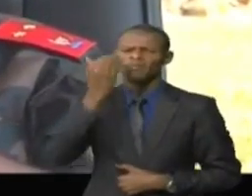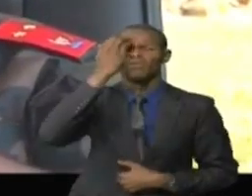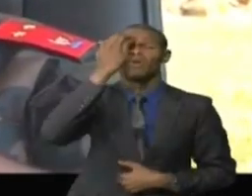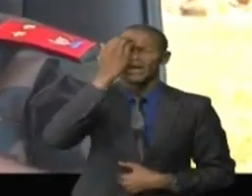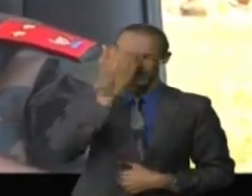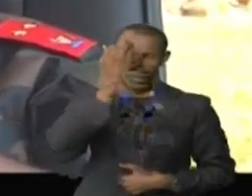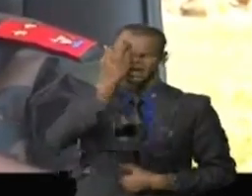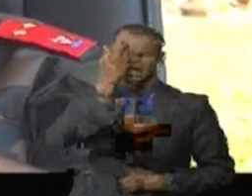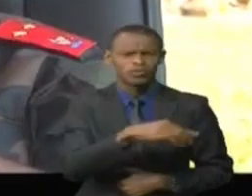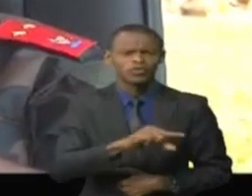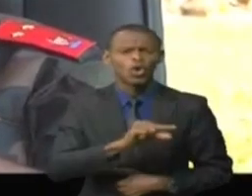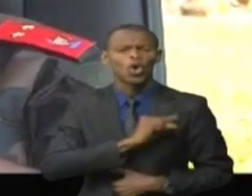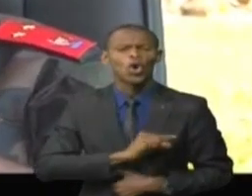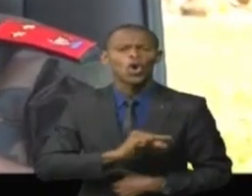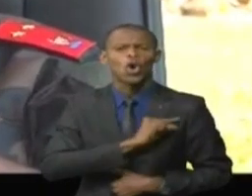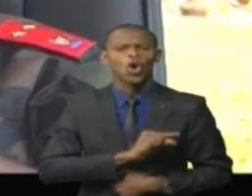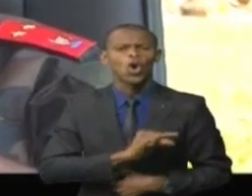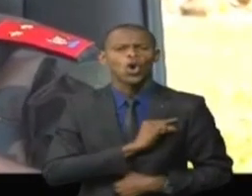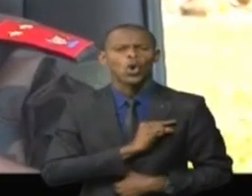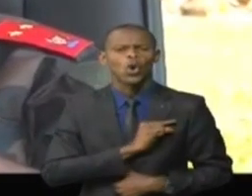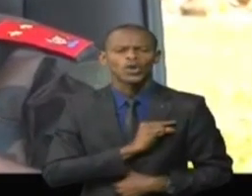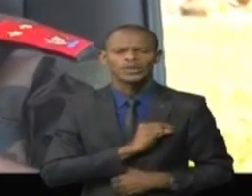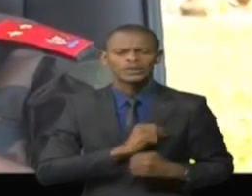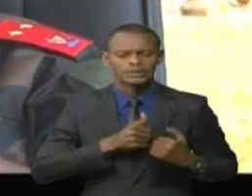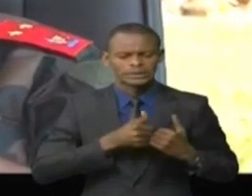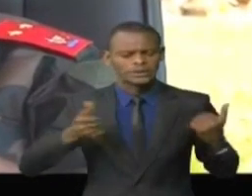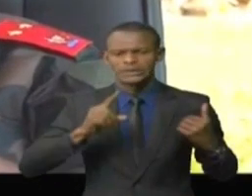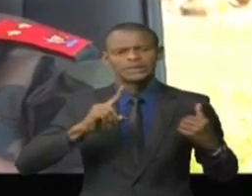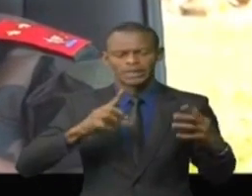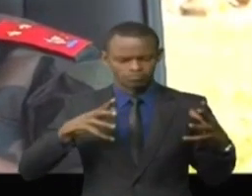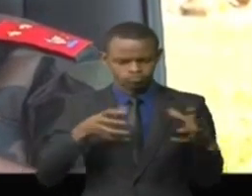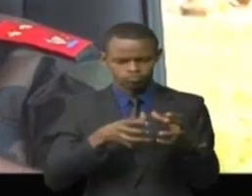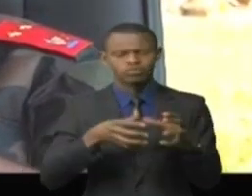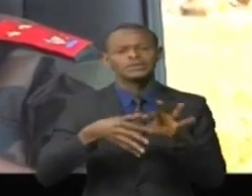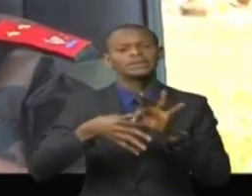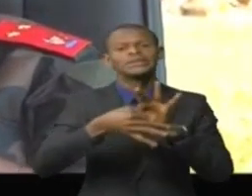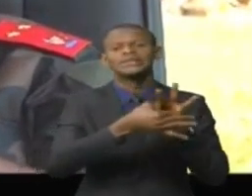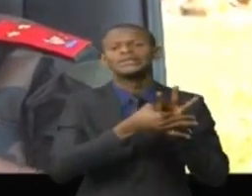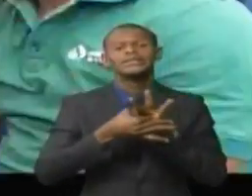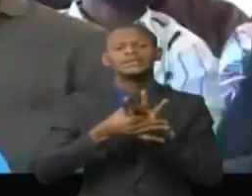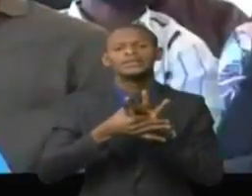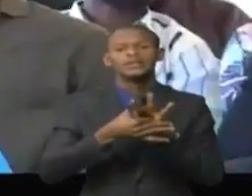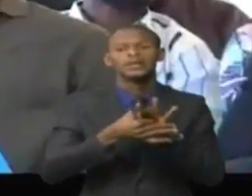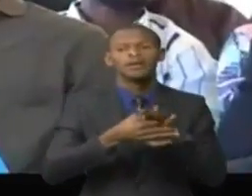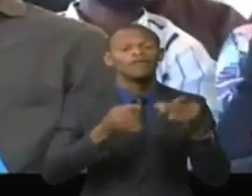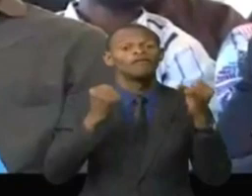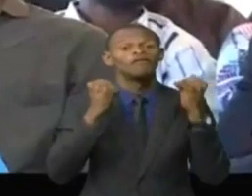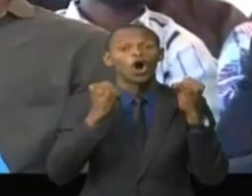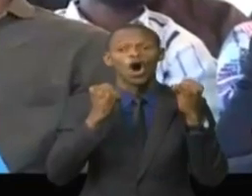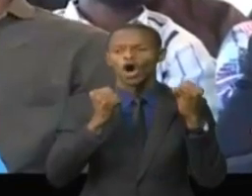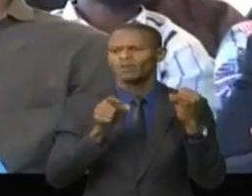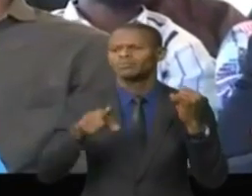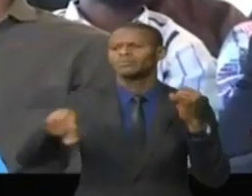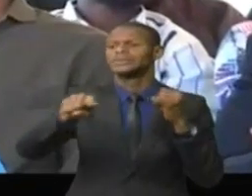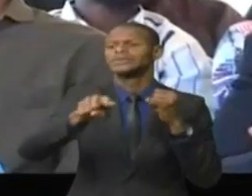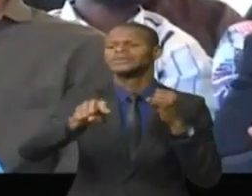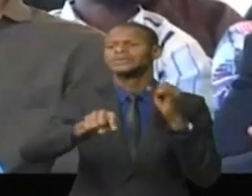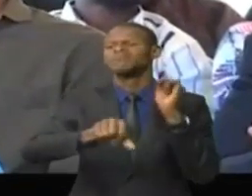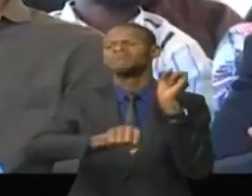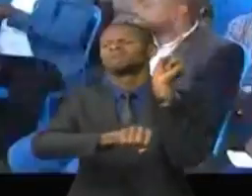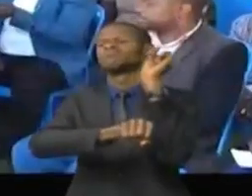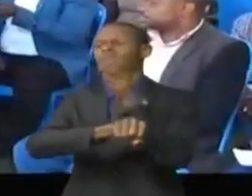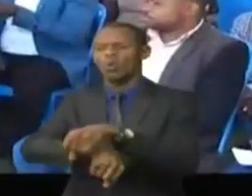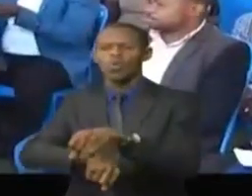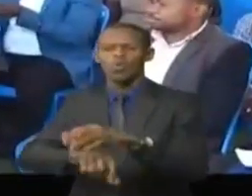ce devoir d'être ensemble pour récupérer la partie du territoire sous l'occupation. Était au centre de cette rencontre sans